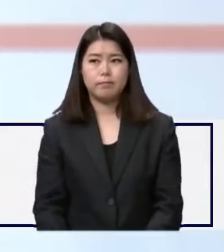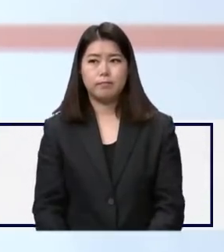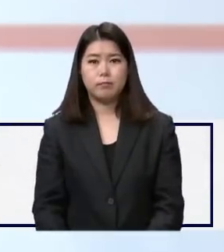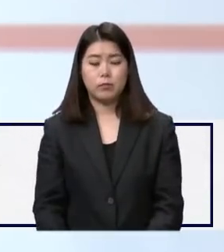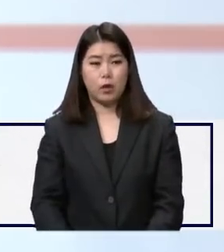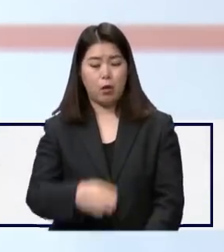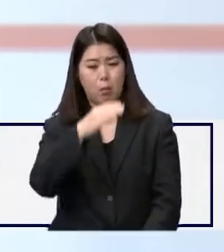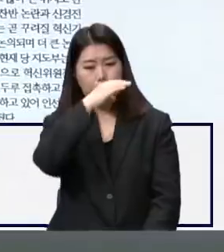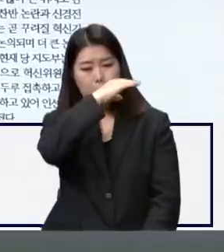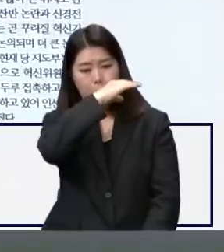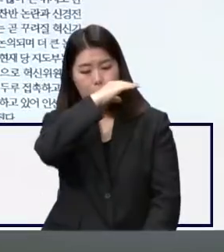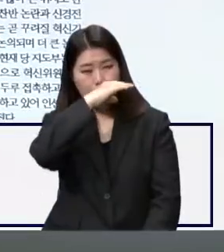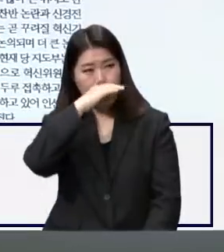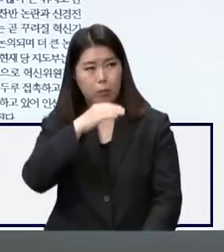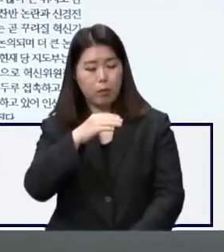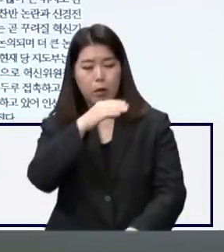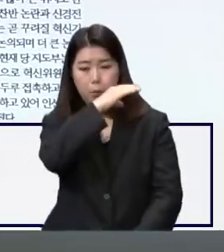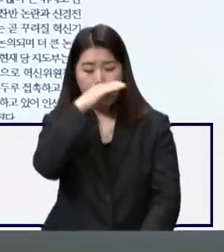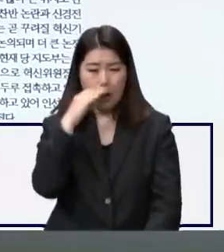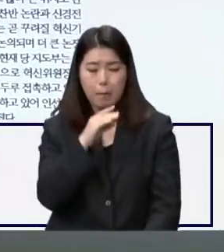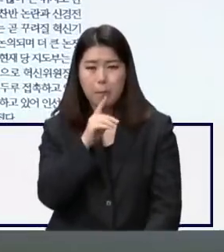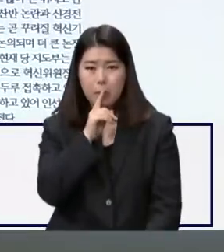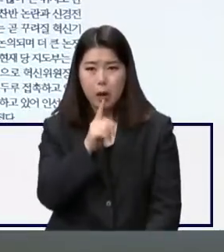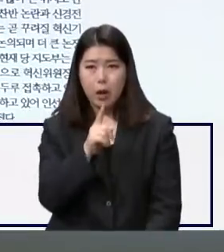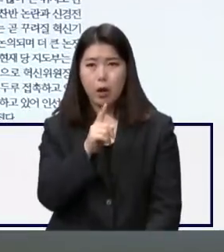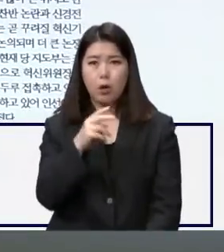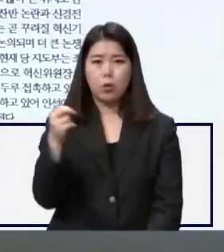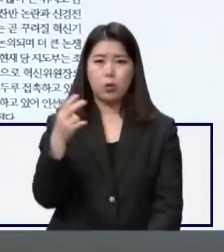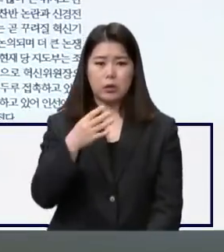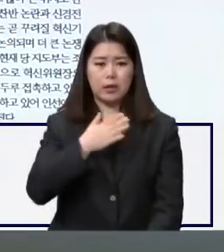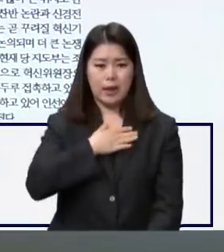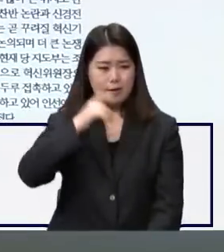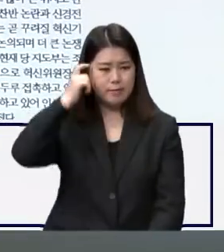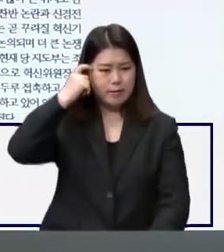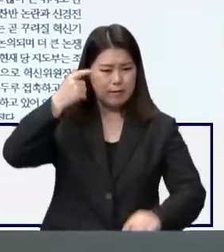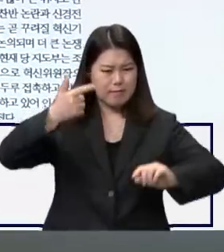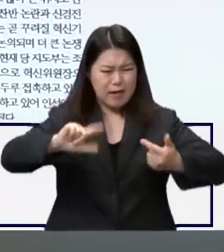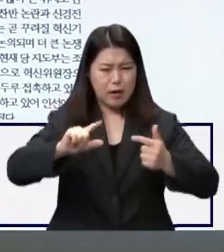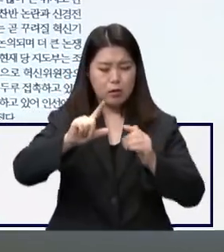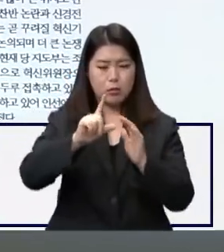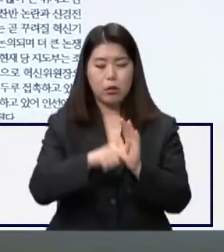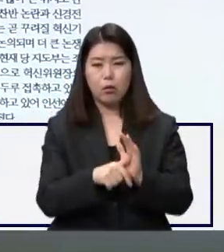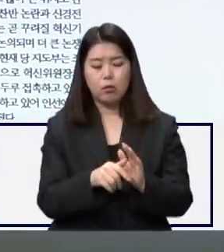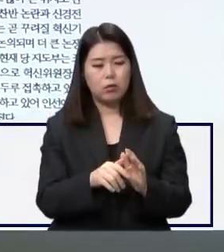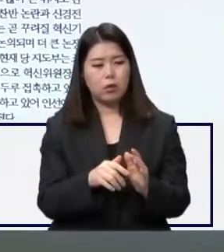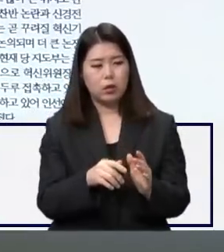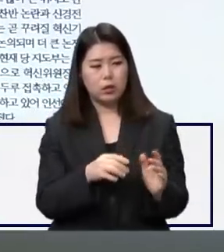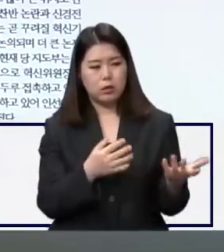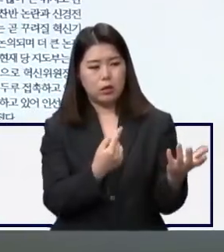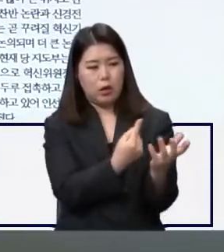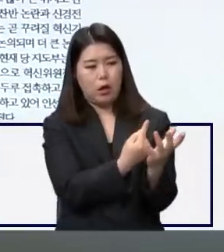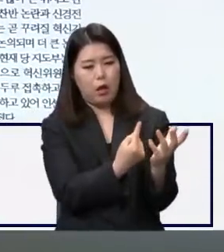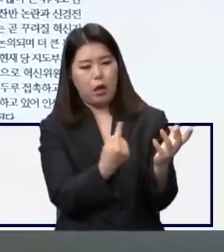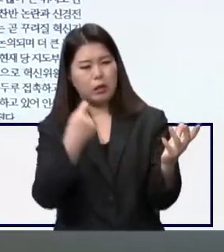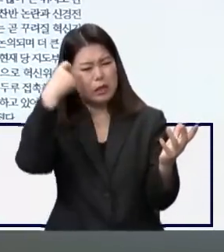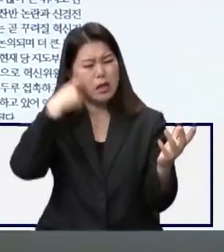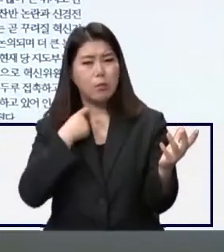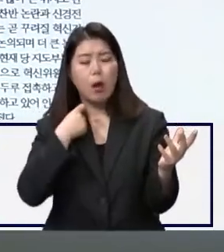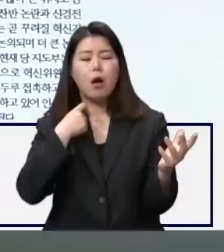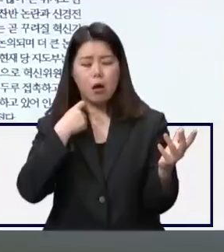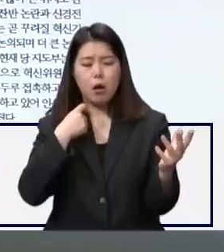다른 말을 하면 공론장에서 나가야 될 것 같은 이런 분위기가이 사안의